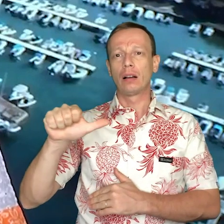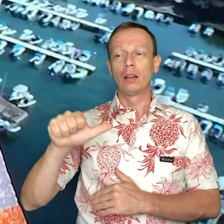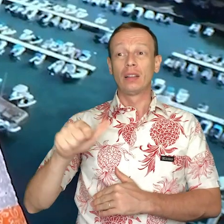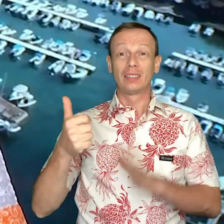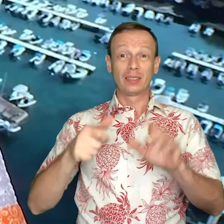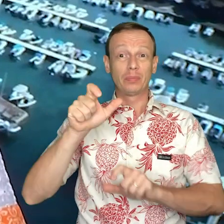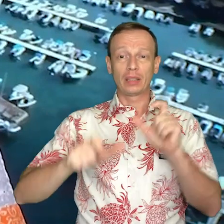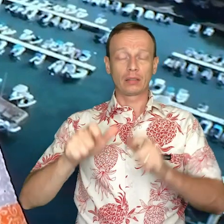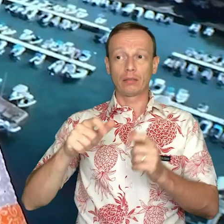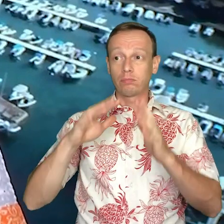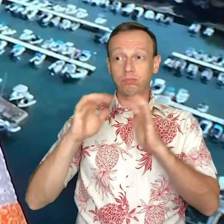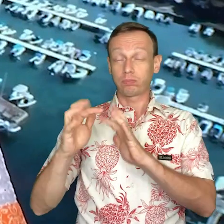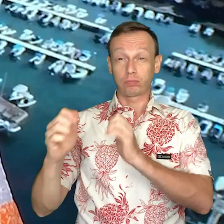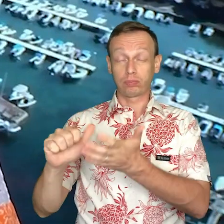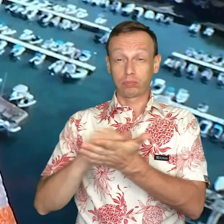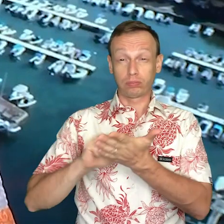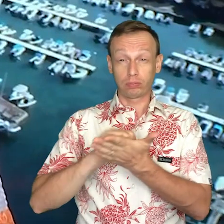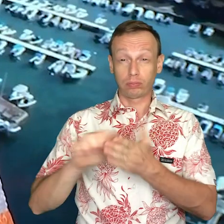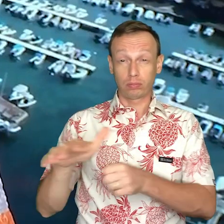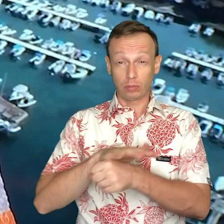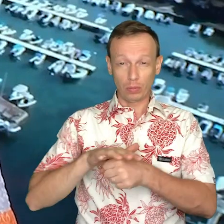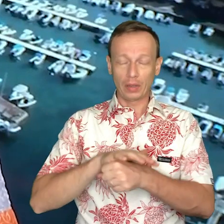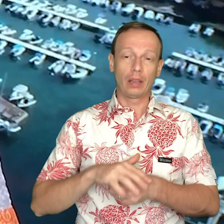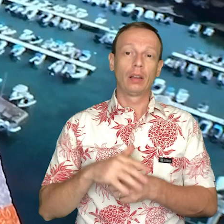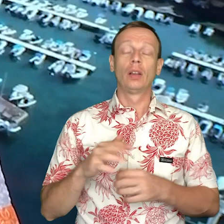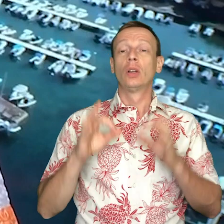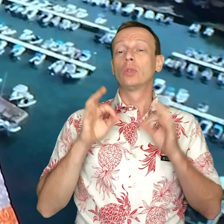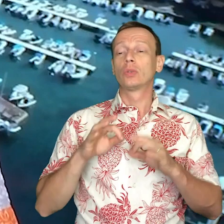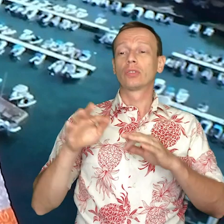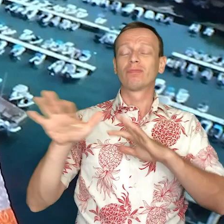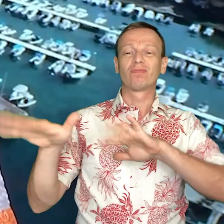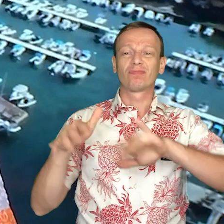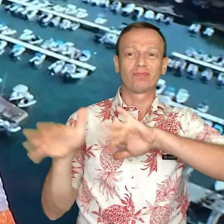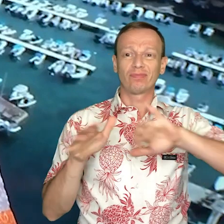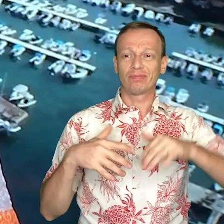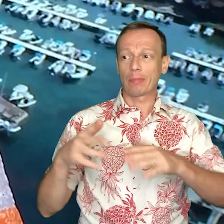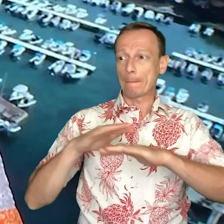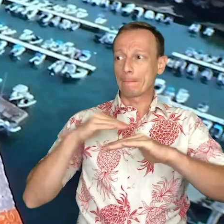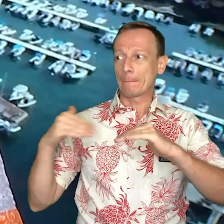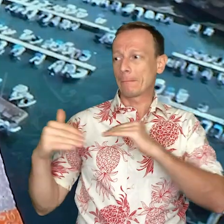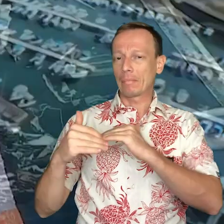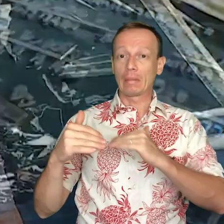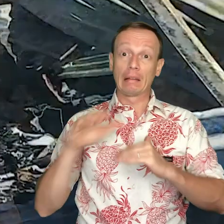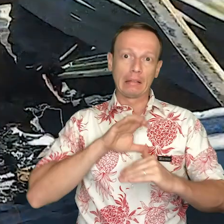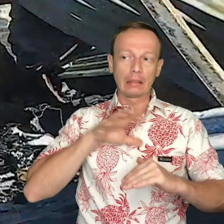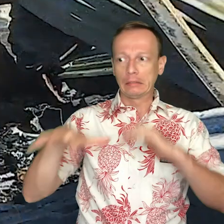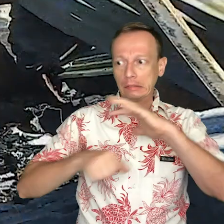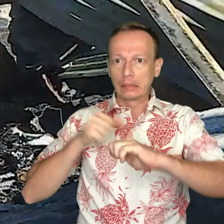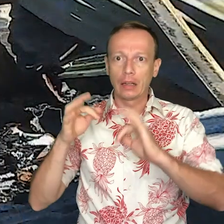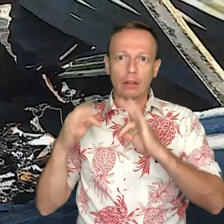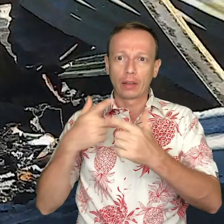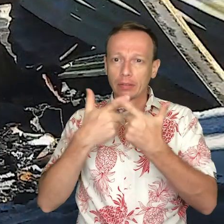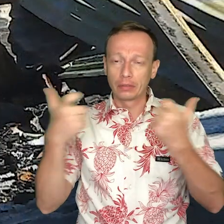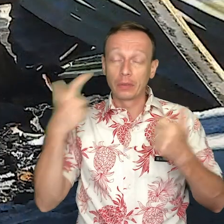ont tout perdu. Vous le savez, avant la venue de la drague de la mairie pour tout nettoyer, les familles sont sur les lieux pour ramasser ce